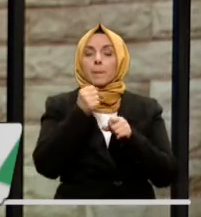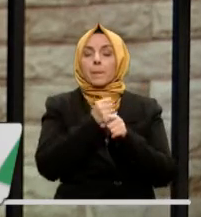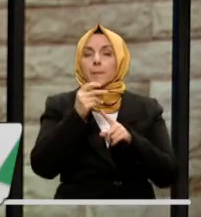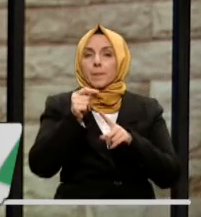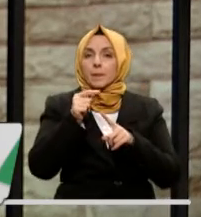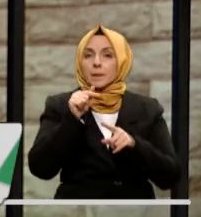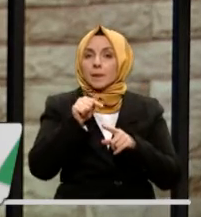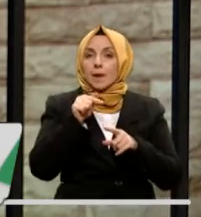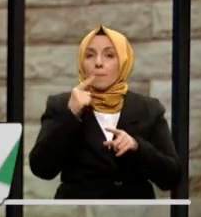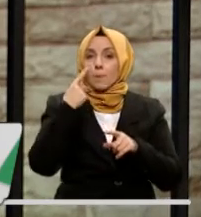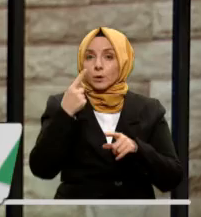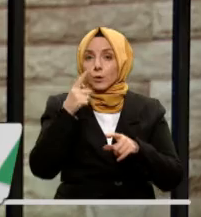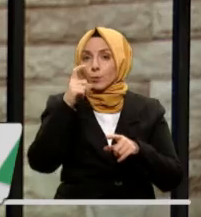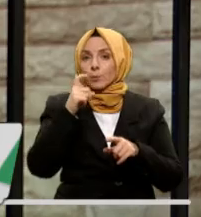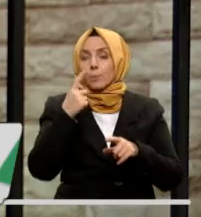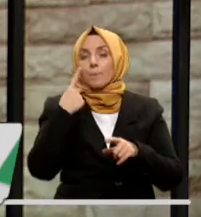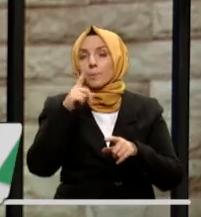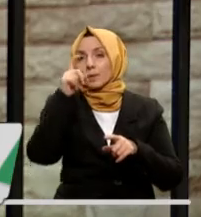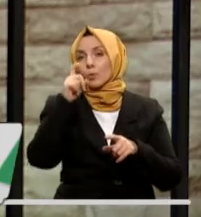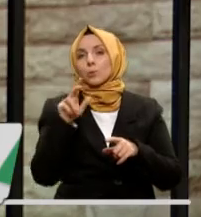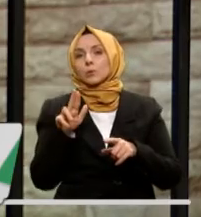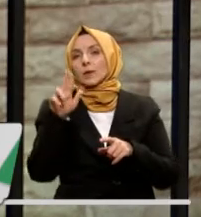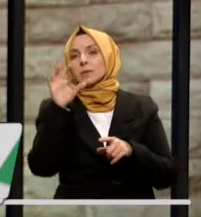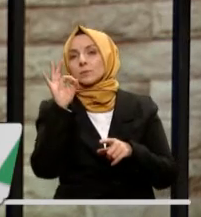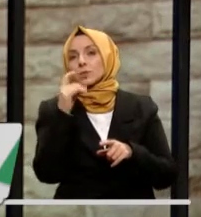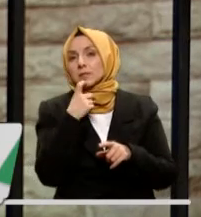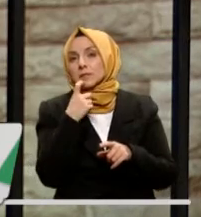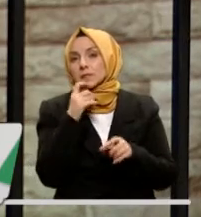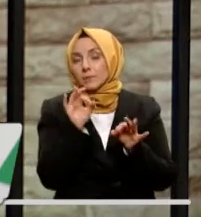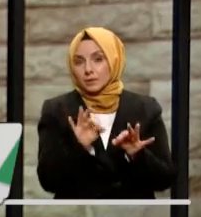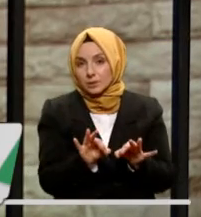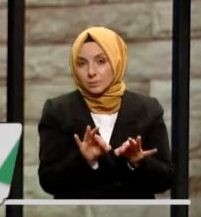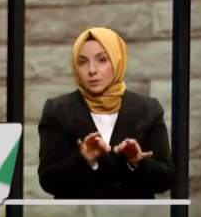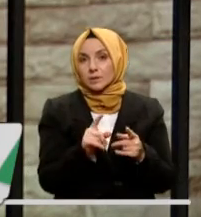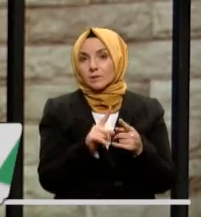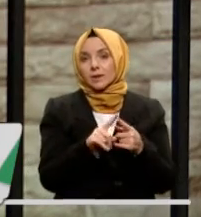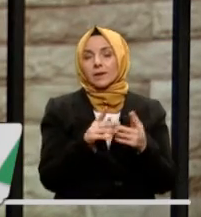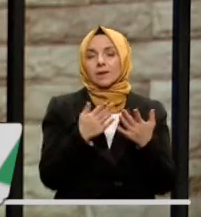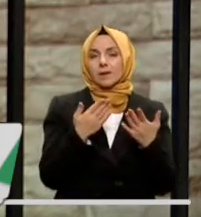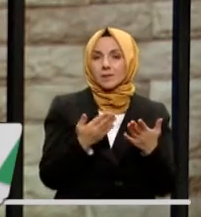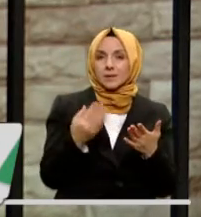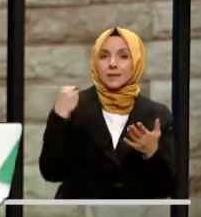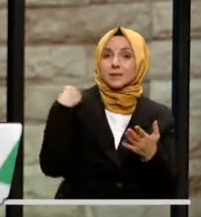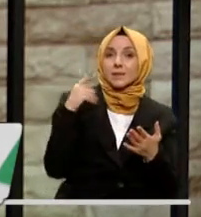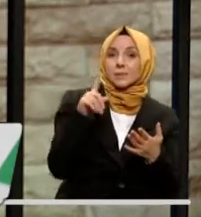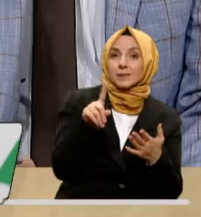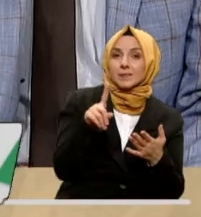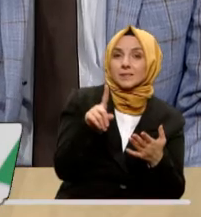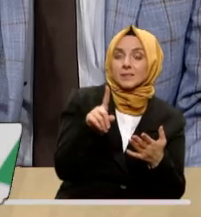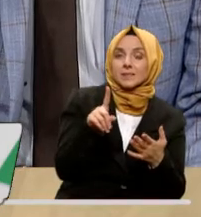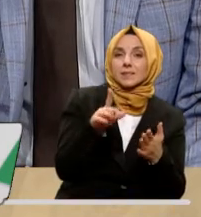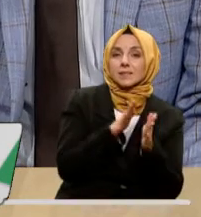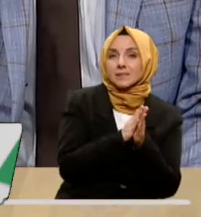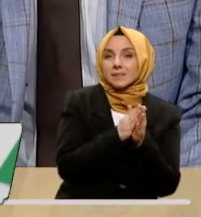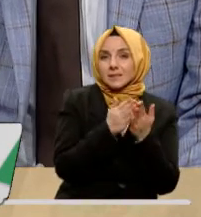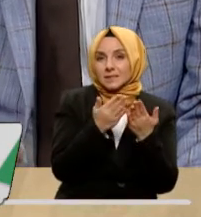günümüze kadar gelişerek devam eden bir dergi Hatta kabına sığmamış kendisi yeni bir yavrusu oldu biliyorsunuz